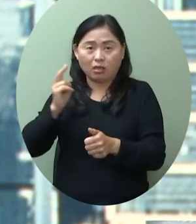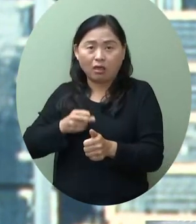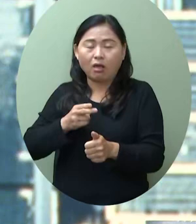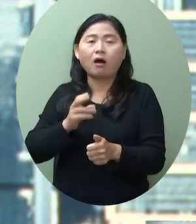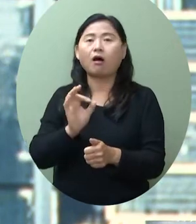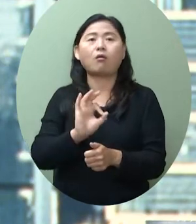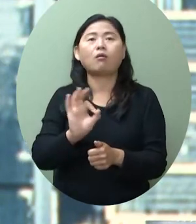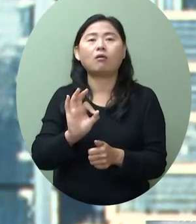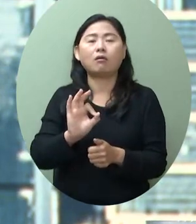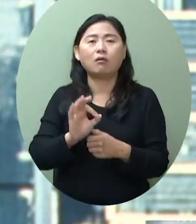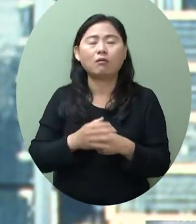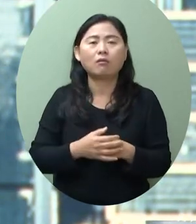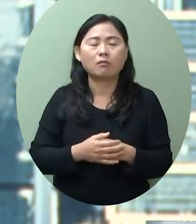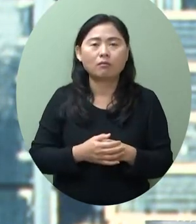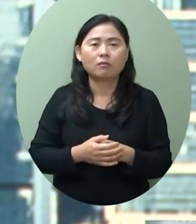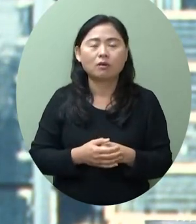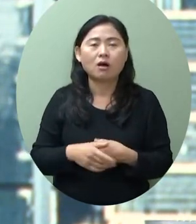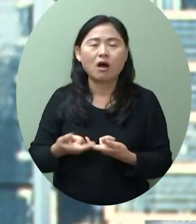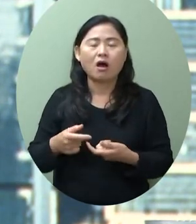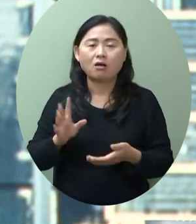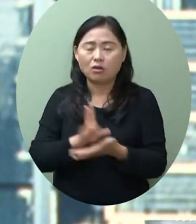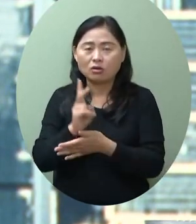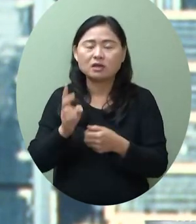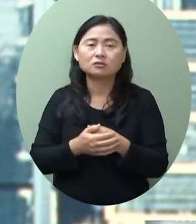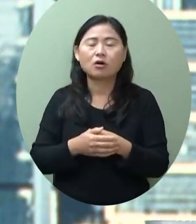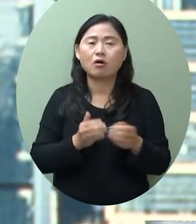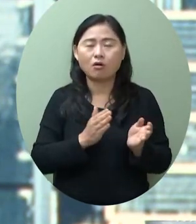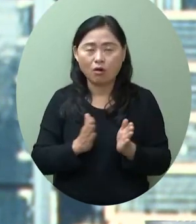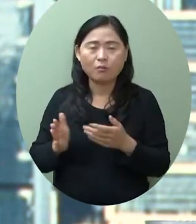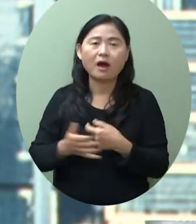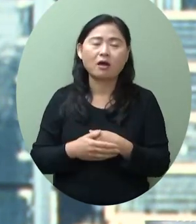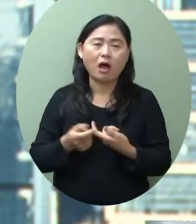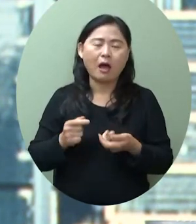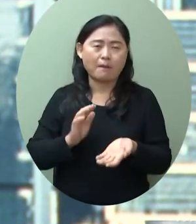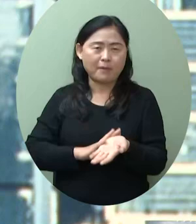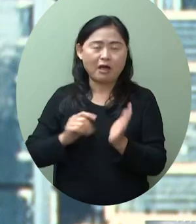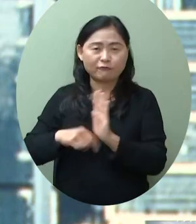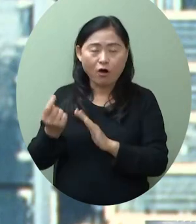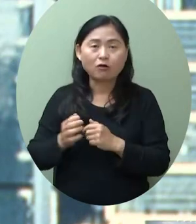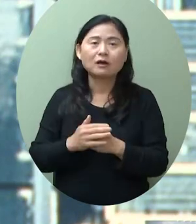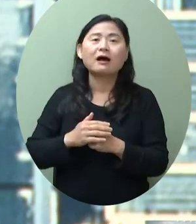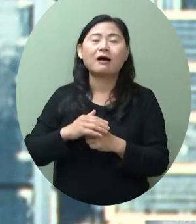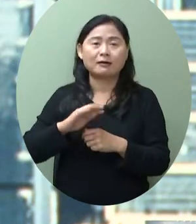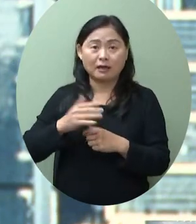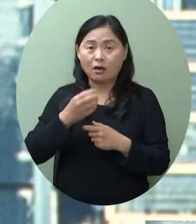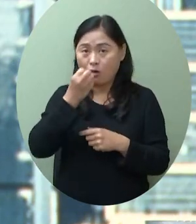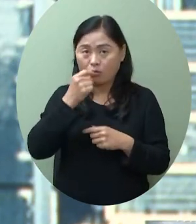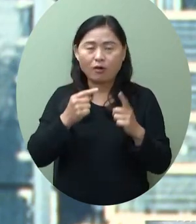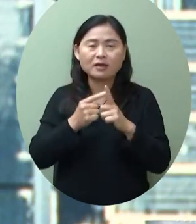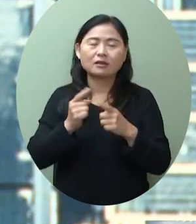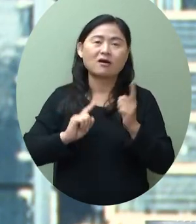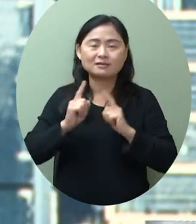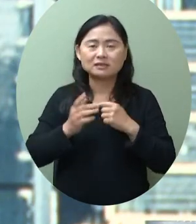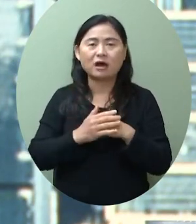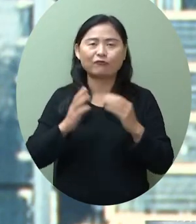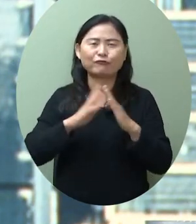係安排到。一方面咧，我哋抗疫；一方面盡量俾香港市民咧可以返工返學，做正常